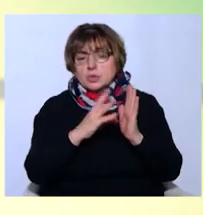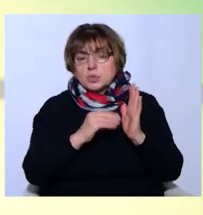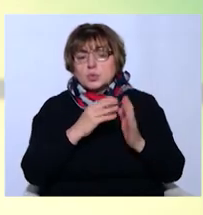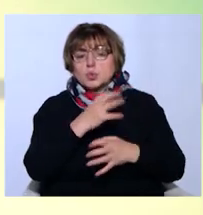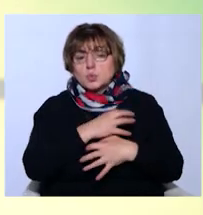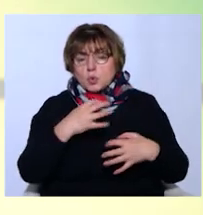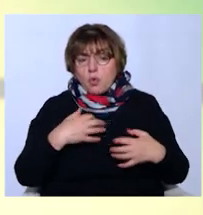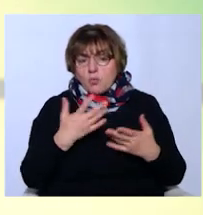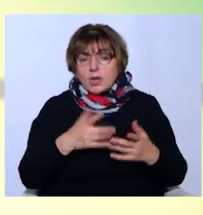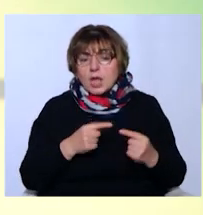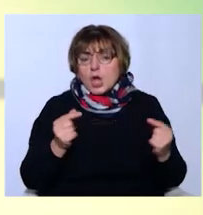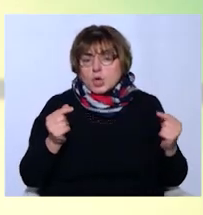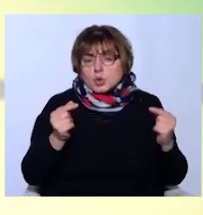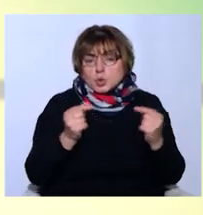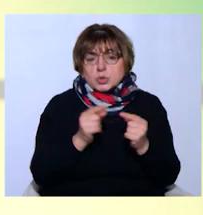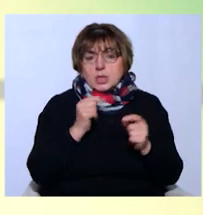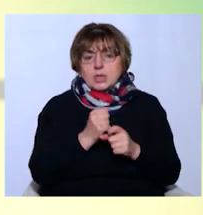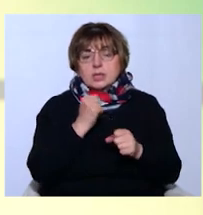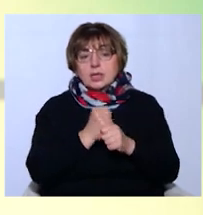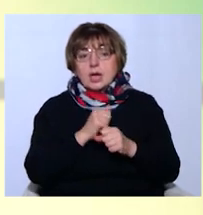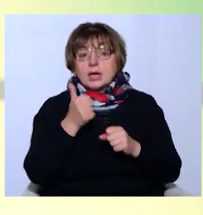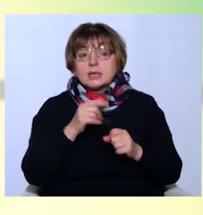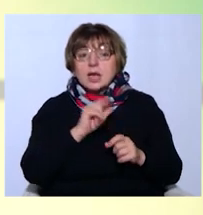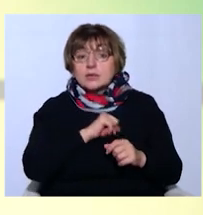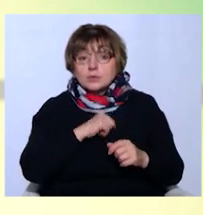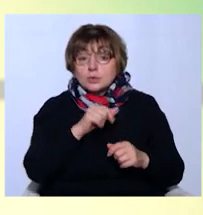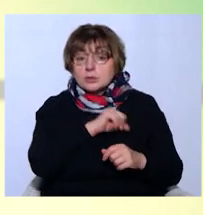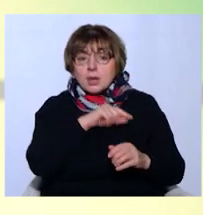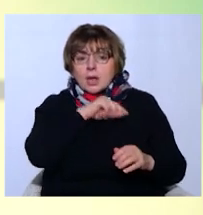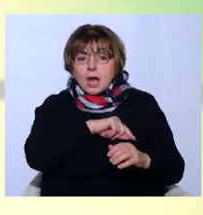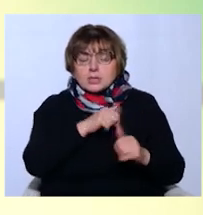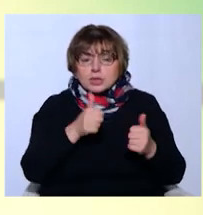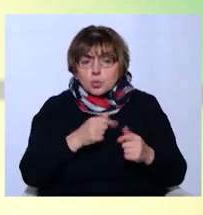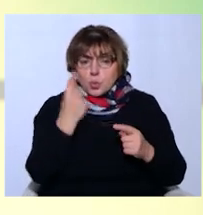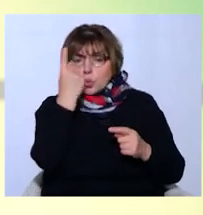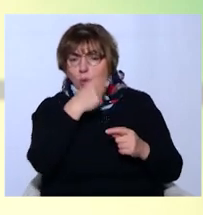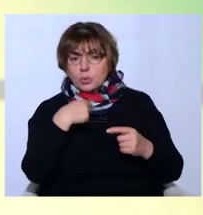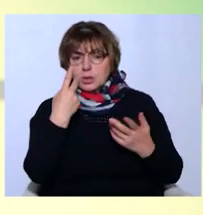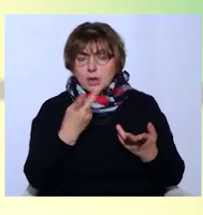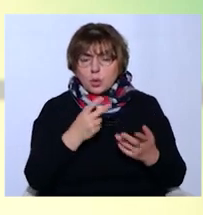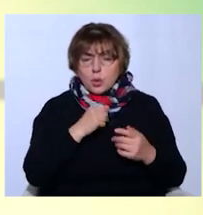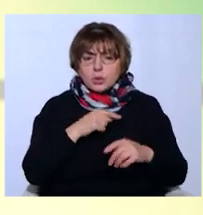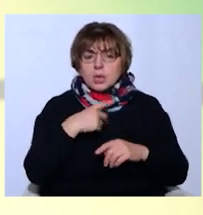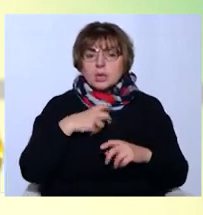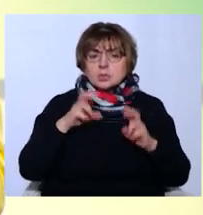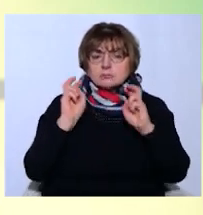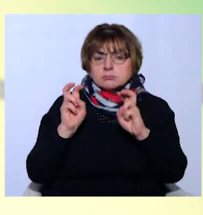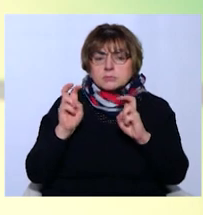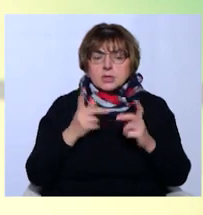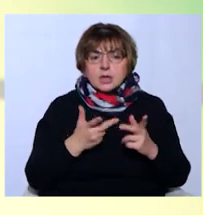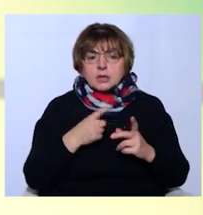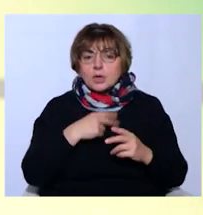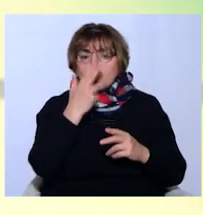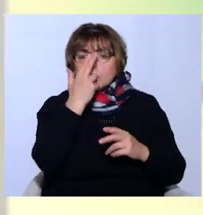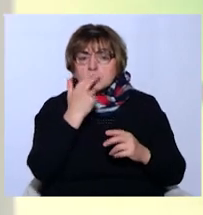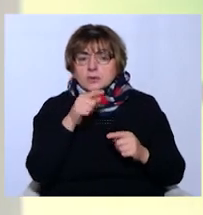და ზუსტად ესე გააკეთოთ. ნახოთ, რა აღწერილობა აქვს ამ ცხოველს, როგორ გამოიყურება, რა გარეგნული ნიშნები აქვს და როგორ